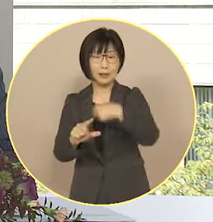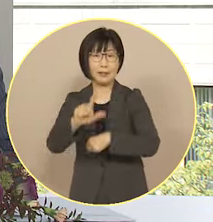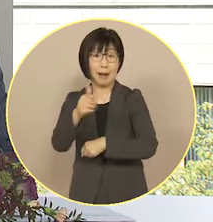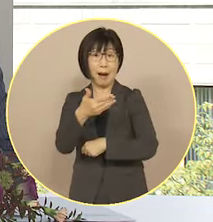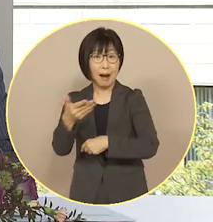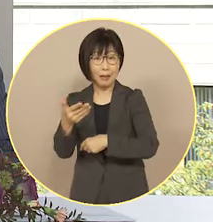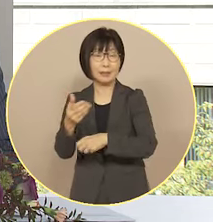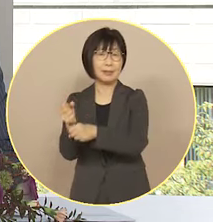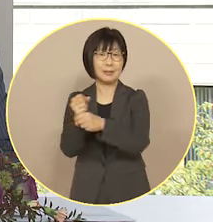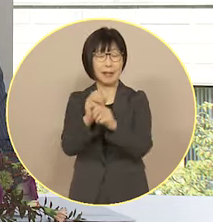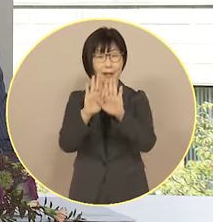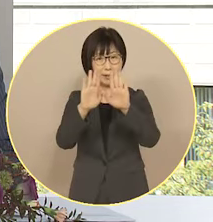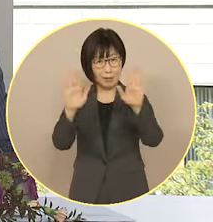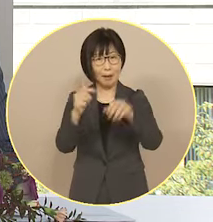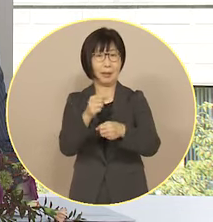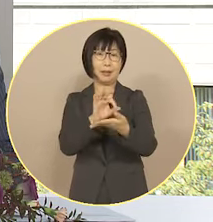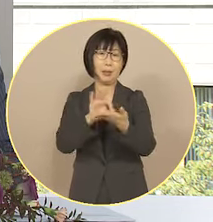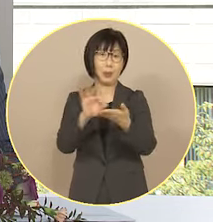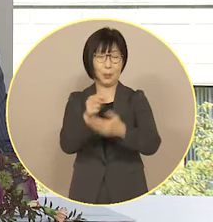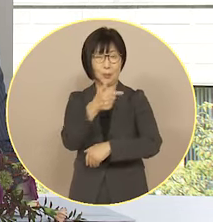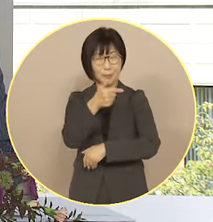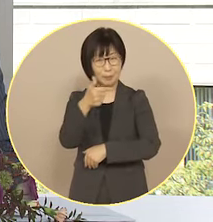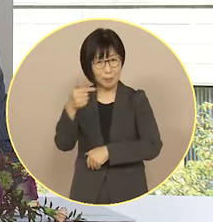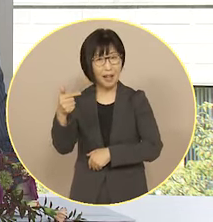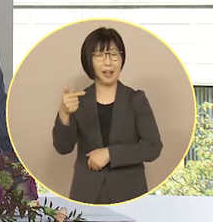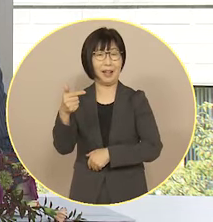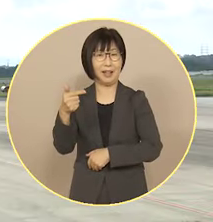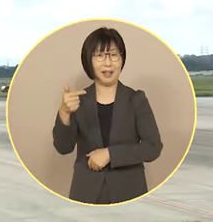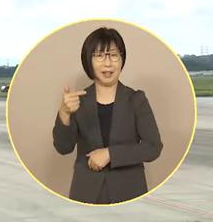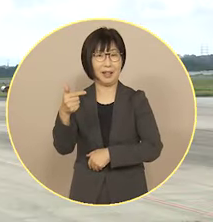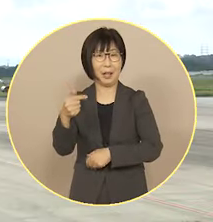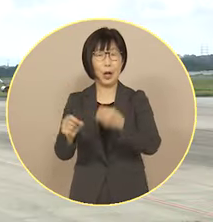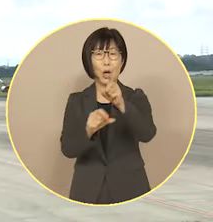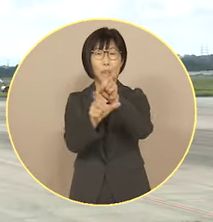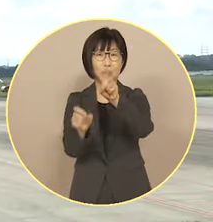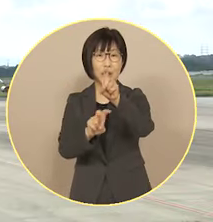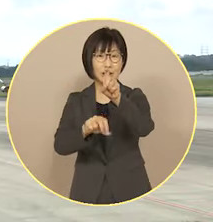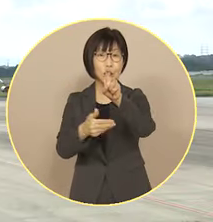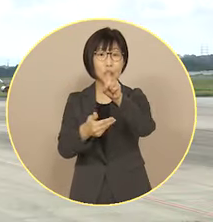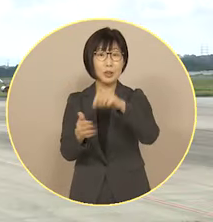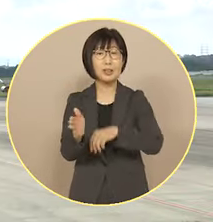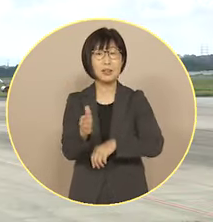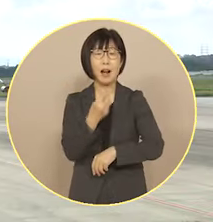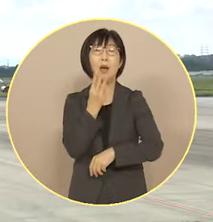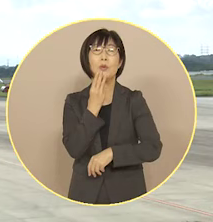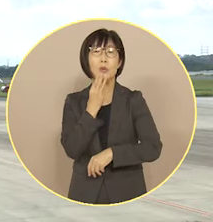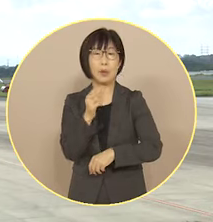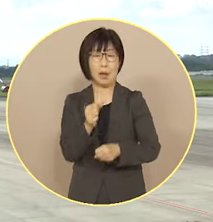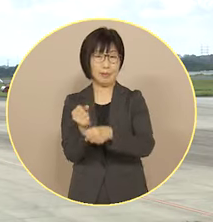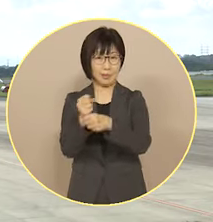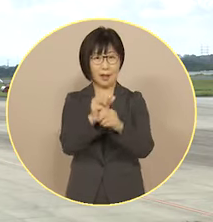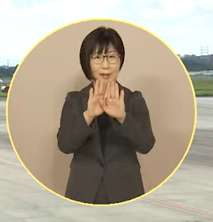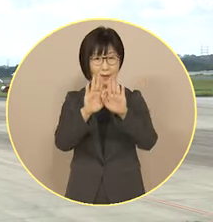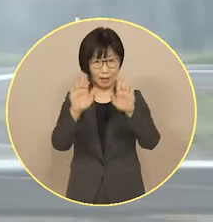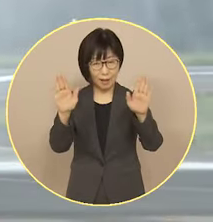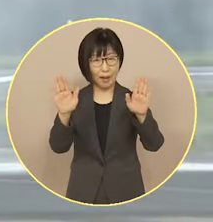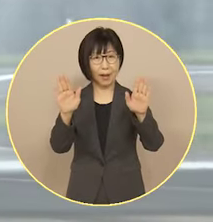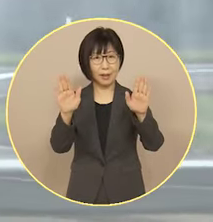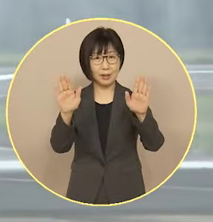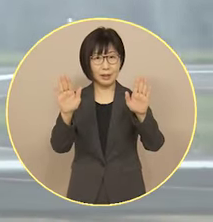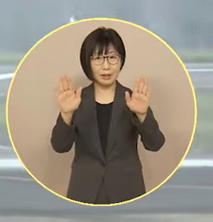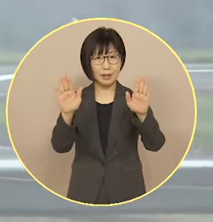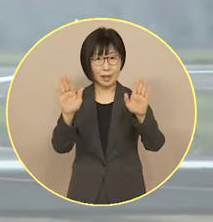は上海便が再開し利用率も高いようですさらに10月29日からソル便が再開をいたし